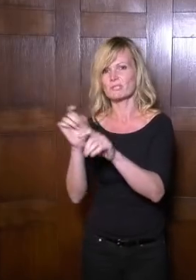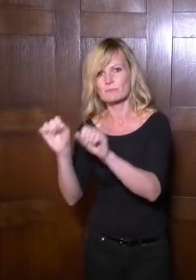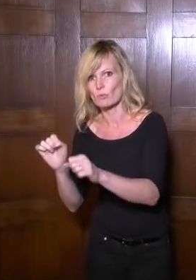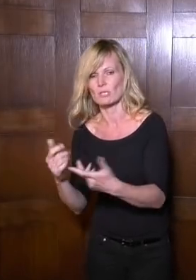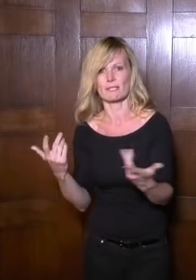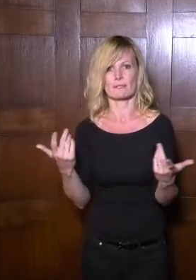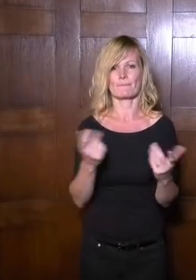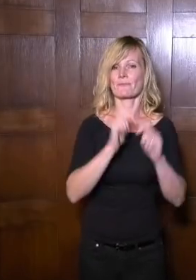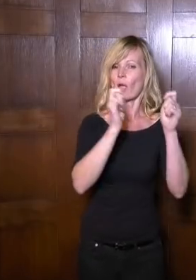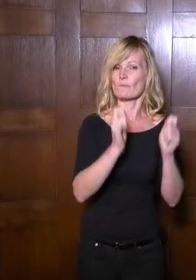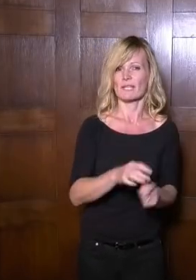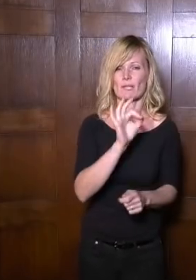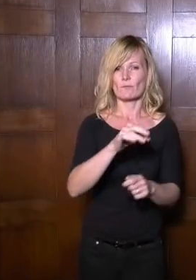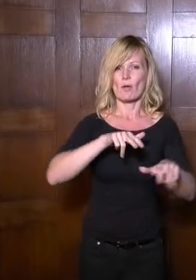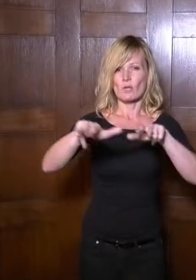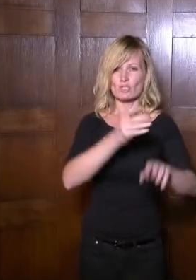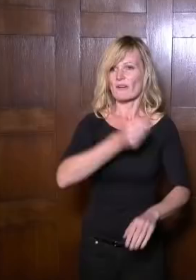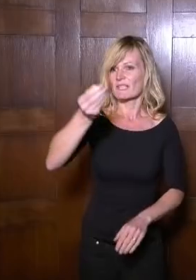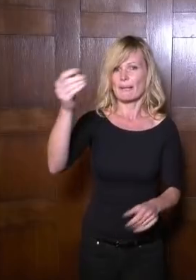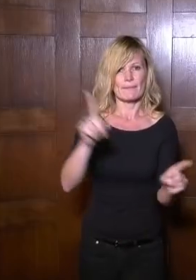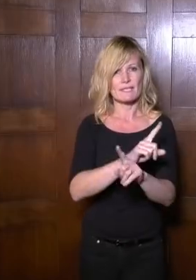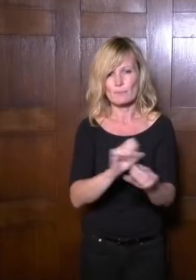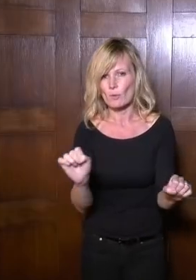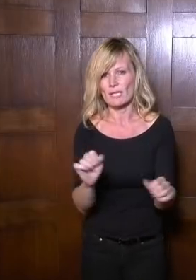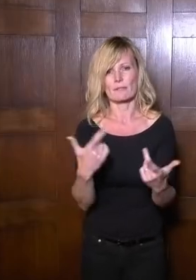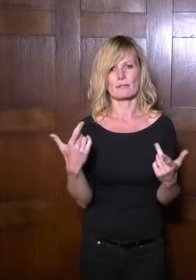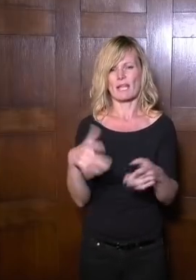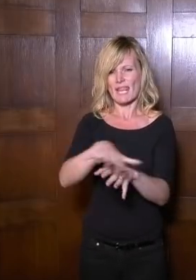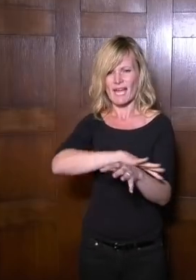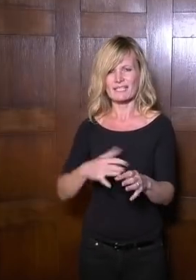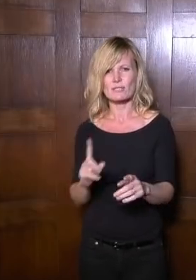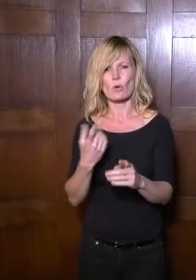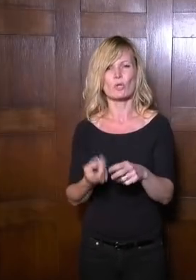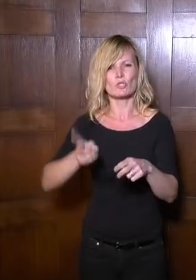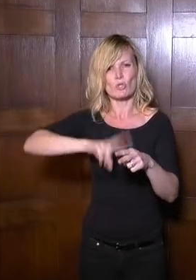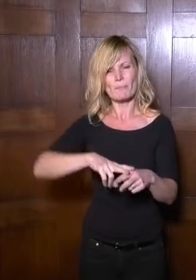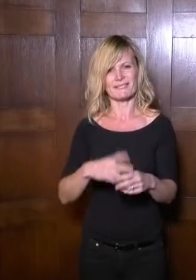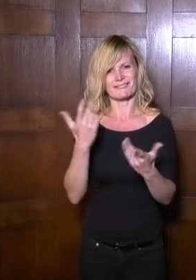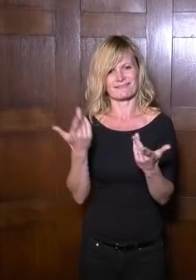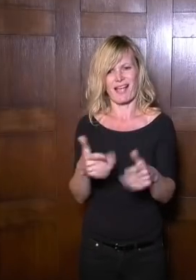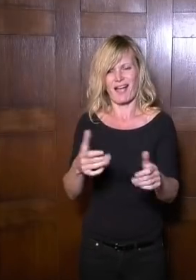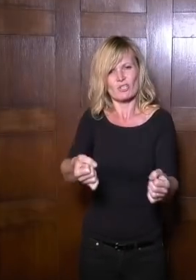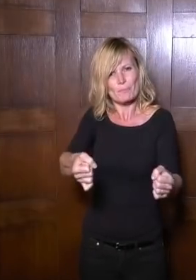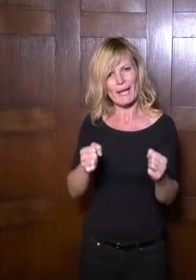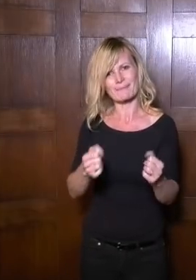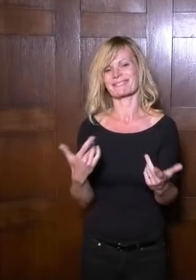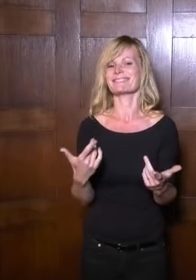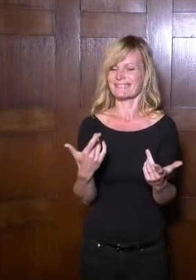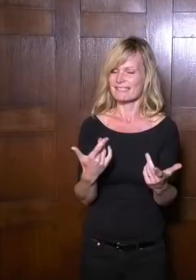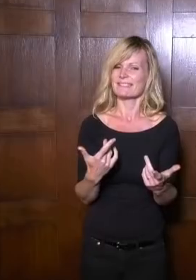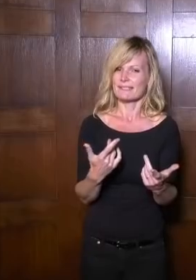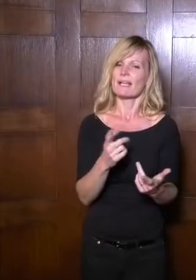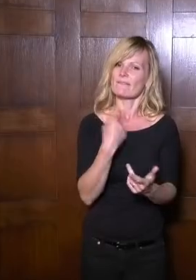keine Aufträge in die Wirtschaft geben, dass wir das Land zusätzlich anhalten wollen. Wir können sich darauf verlassen, dass wir da sehr sensibel und